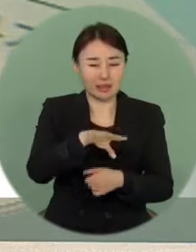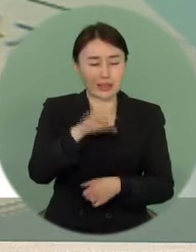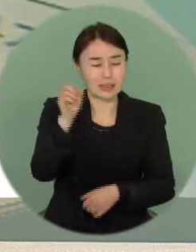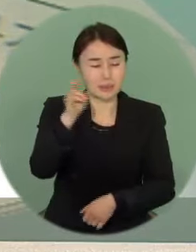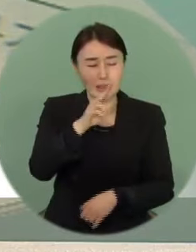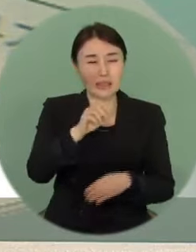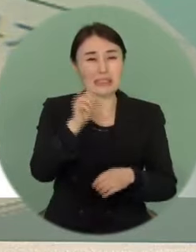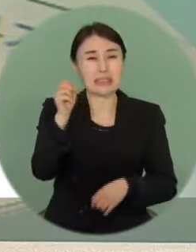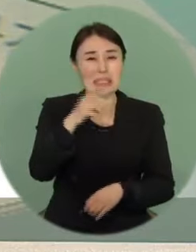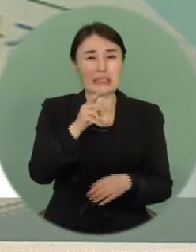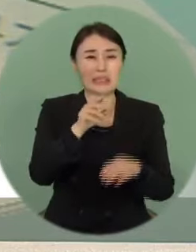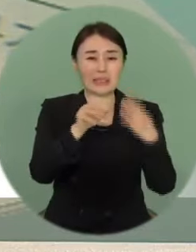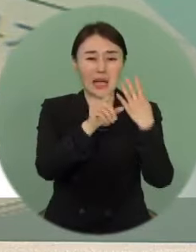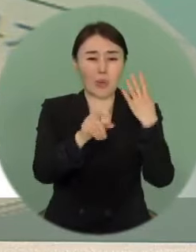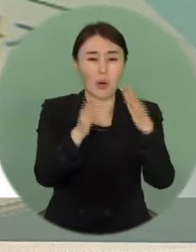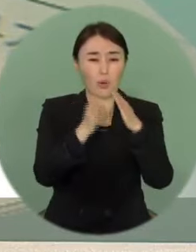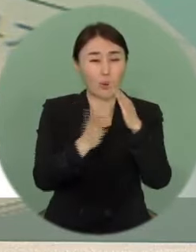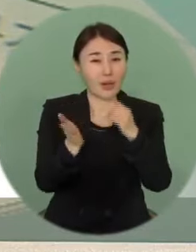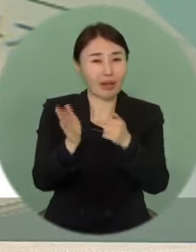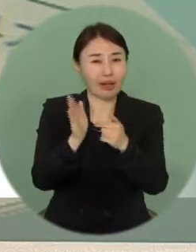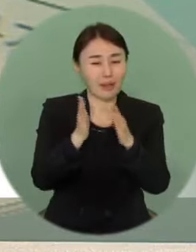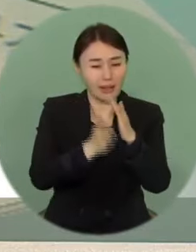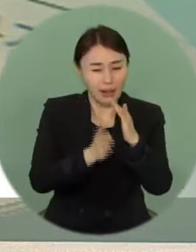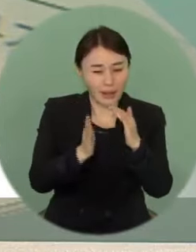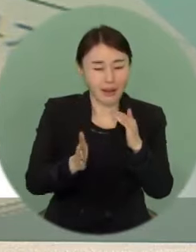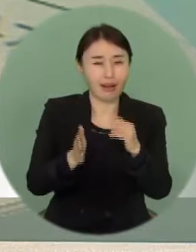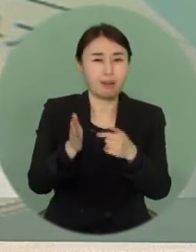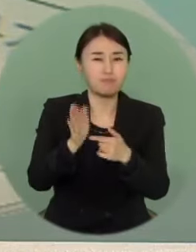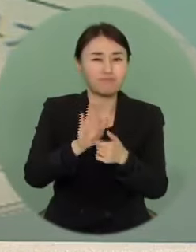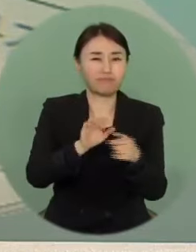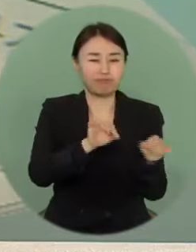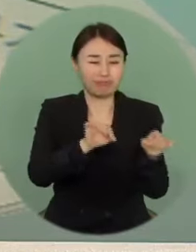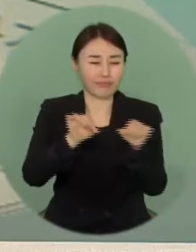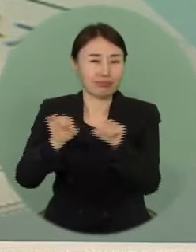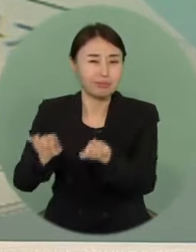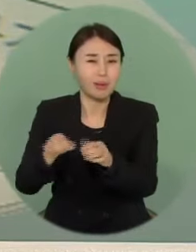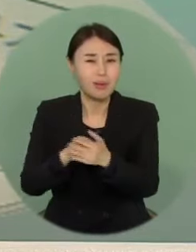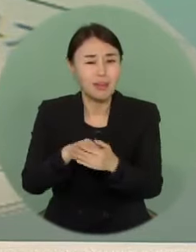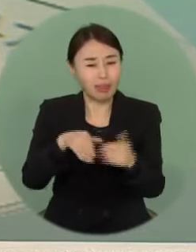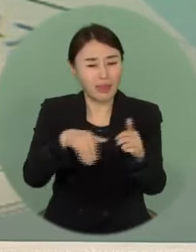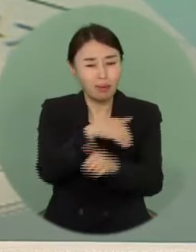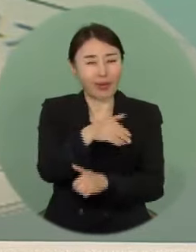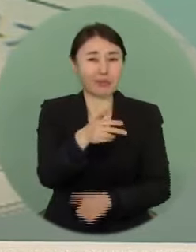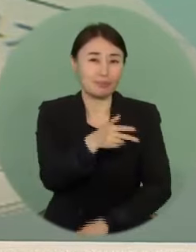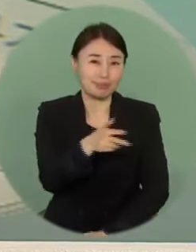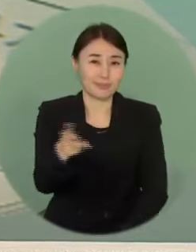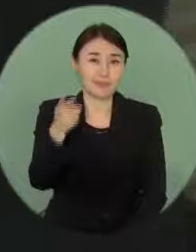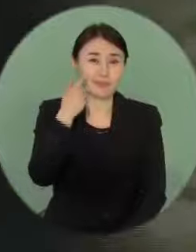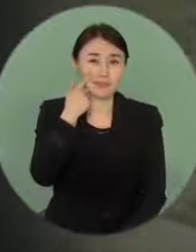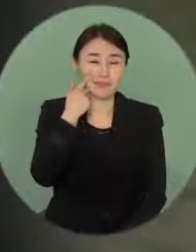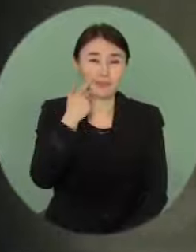갑자기 4월 공개로 연기됐습니다 어떻게 된 일인지 천홍희 기자가 취재했습니다